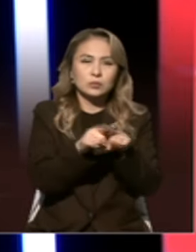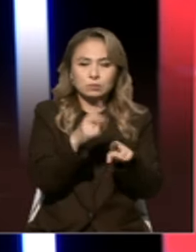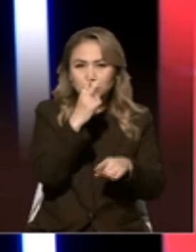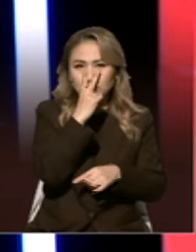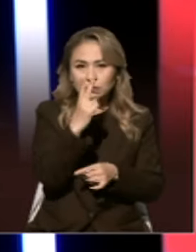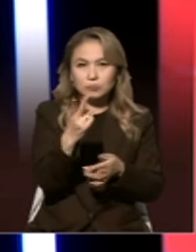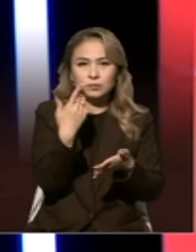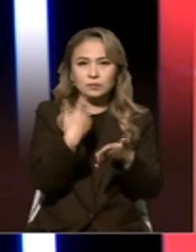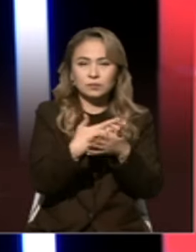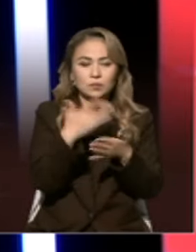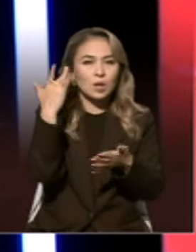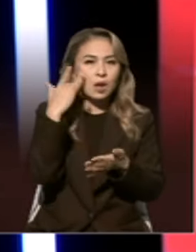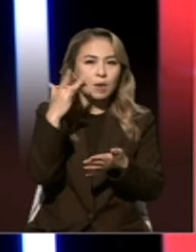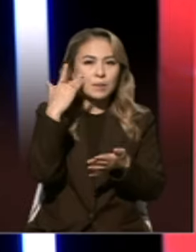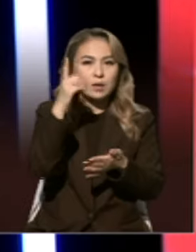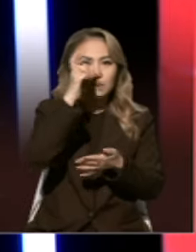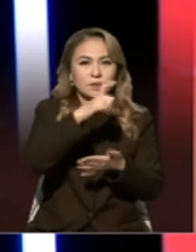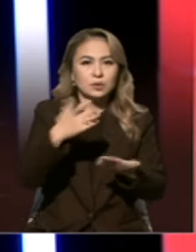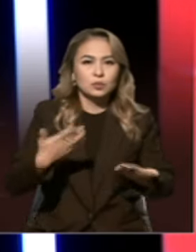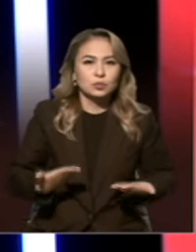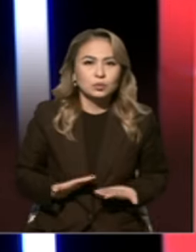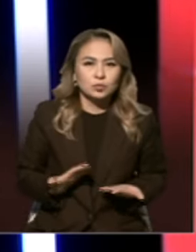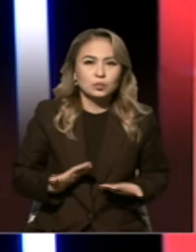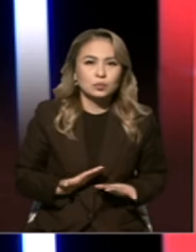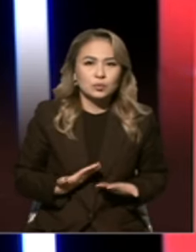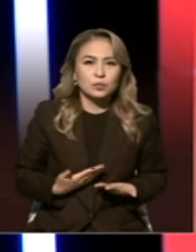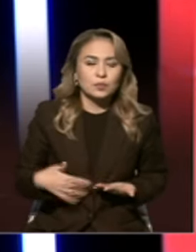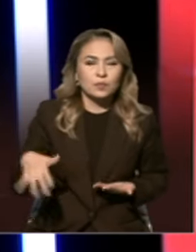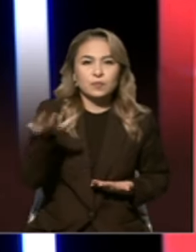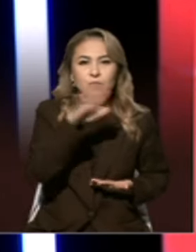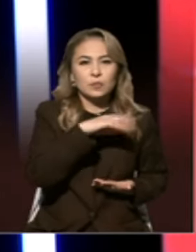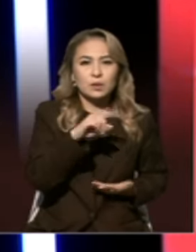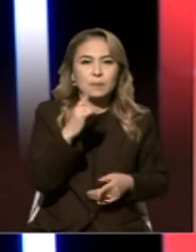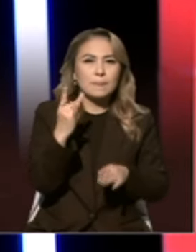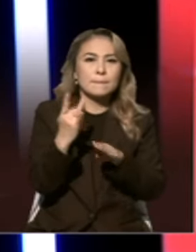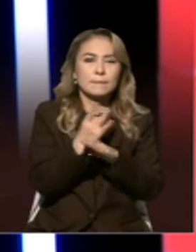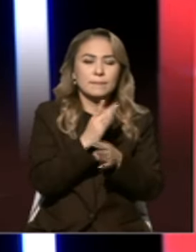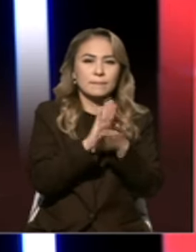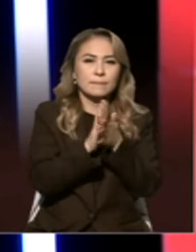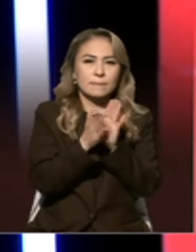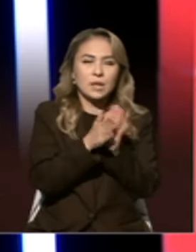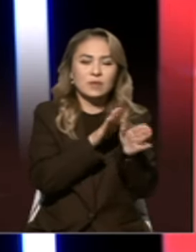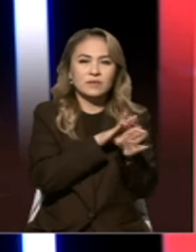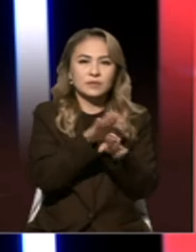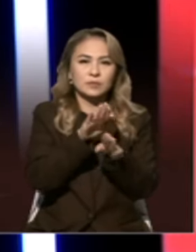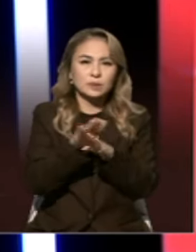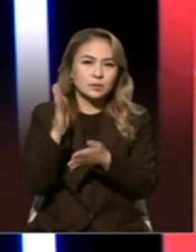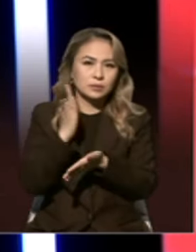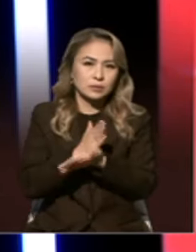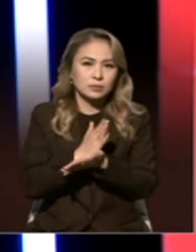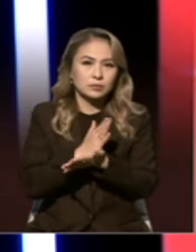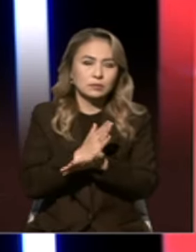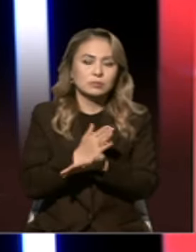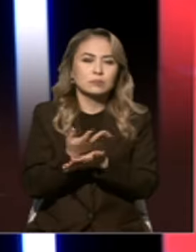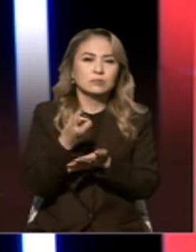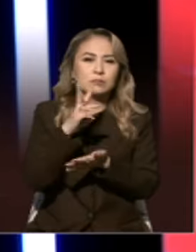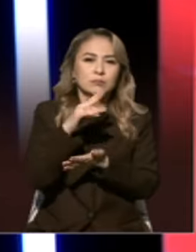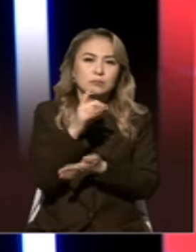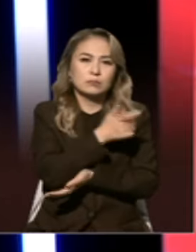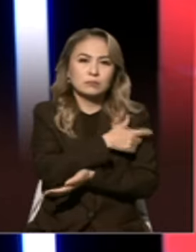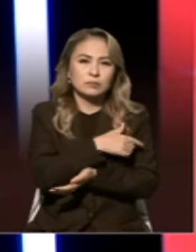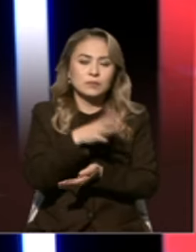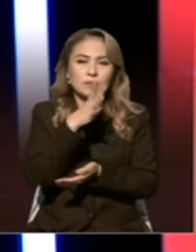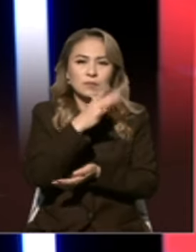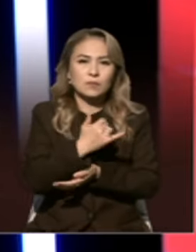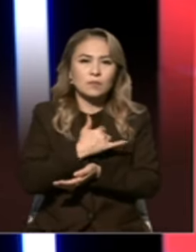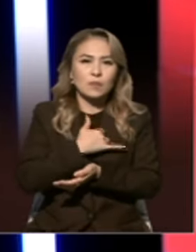көрсеңіздер Нью-Йорк қаласының тұрғындары қалай әсер етті. Барлығы кәдімгі ең алғашқы шарттардың бәрін орындап отыр мысалға. Төтенше жағдай кезінде болсын. Біздің